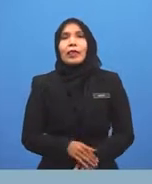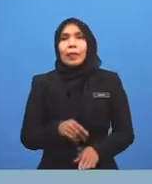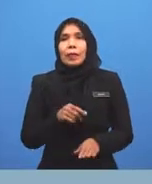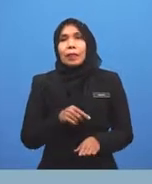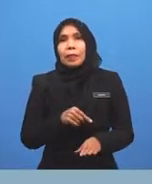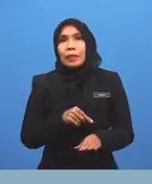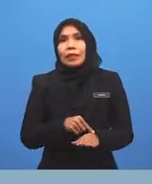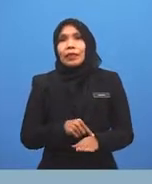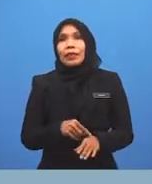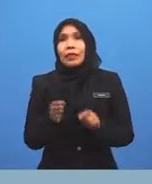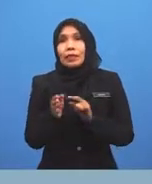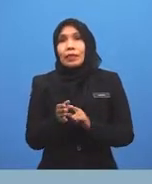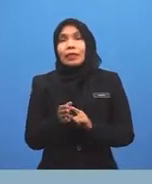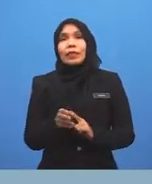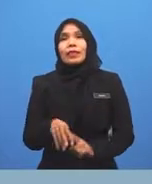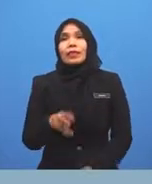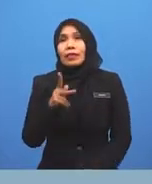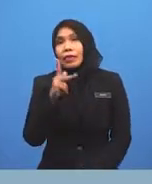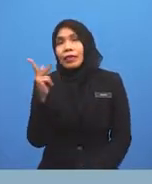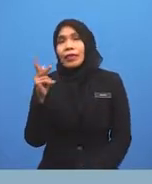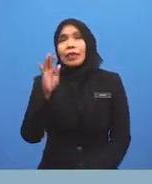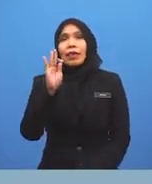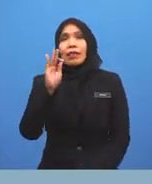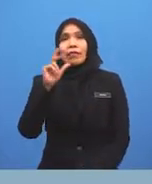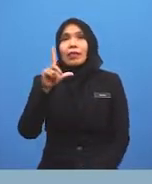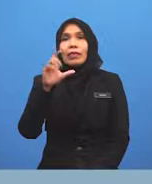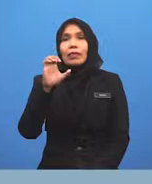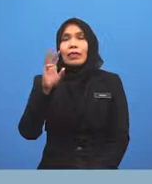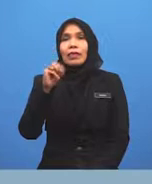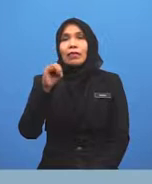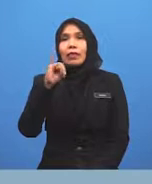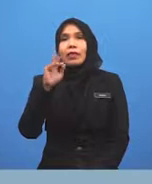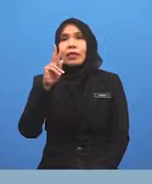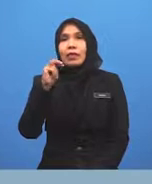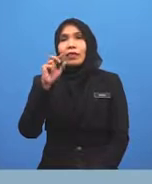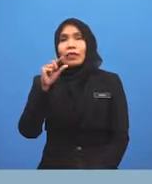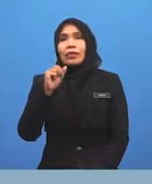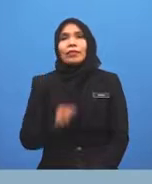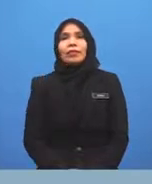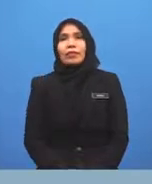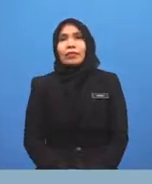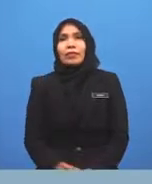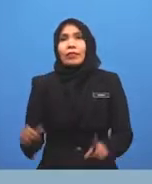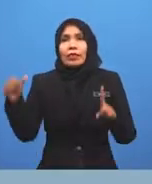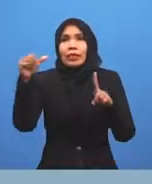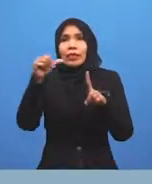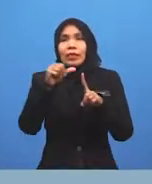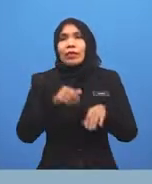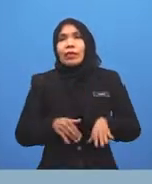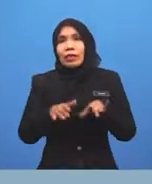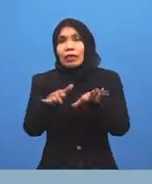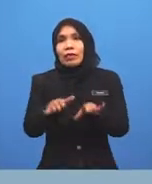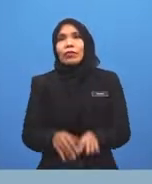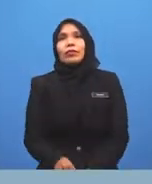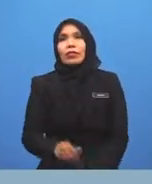Fleming, apabila bahagian AB bergerak ke bawah, arah arus pada bahagian